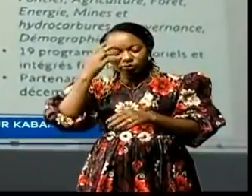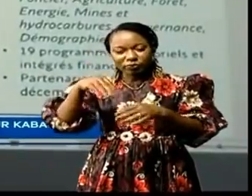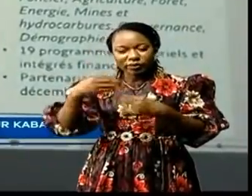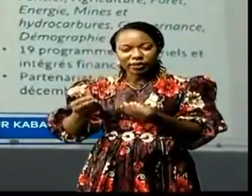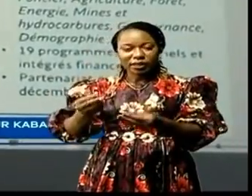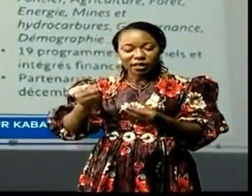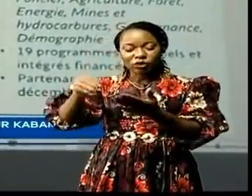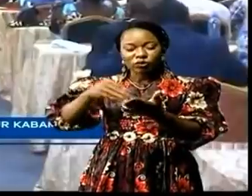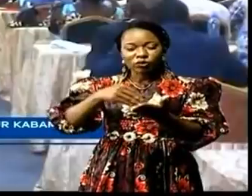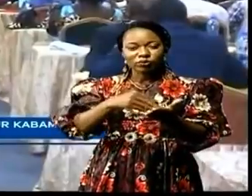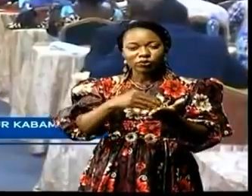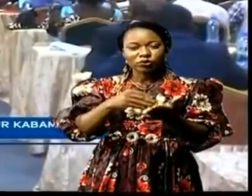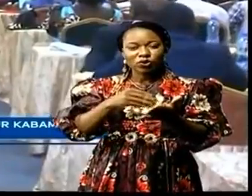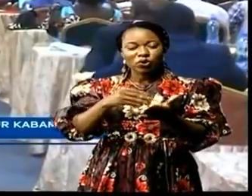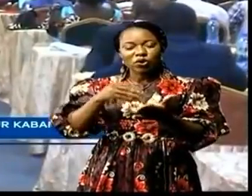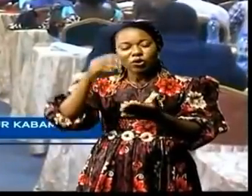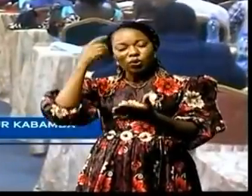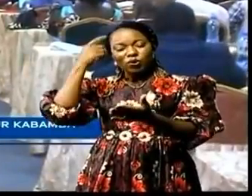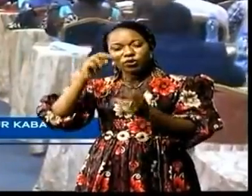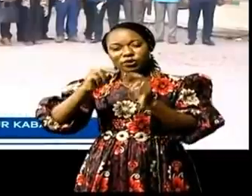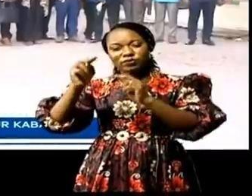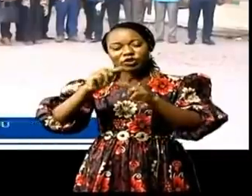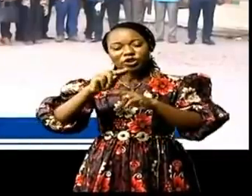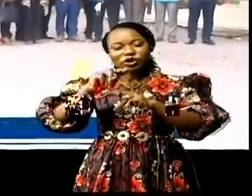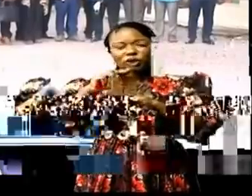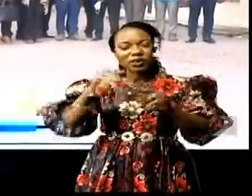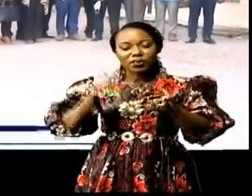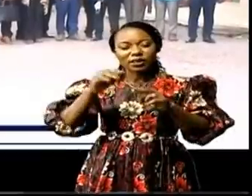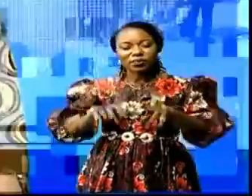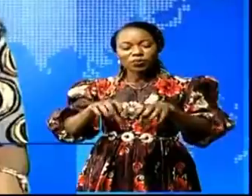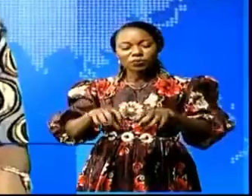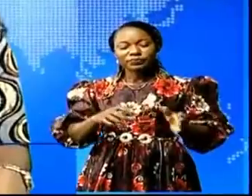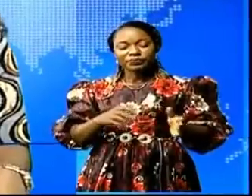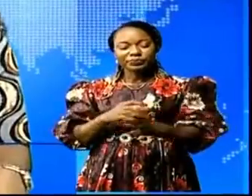la contribution déterminée au niveau national de la RDC.